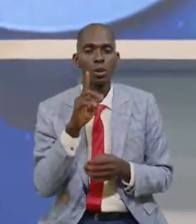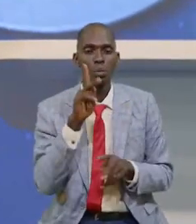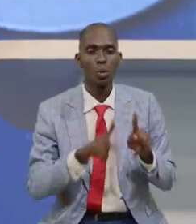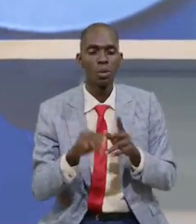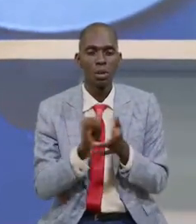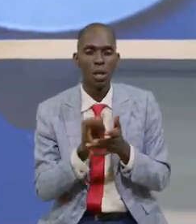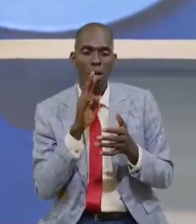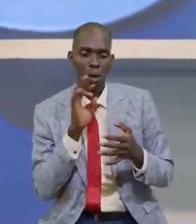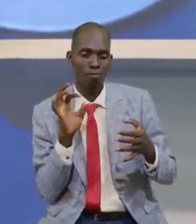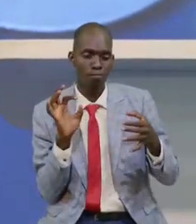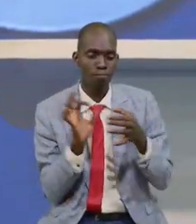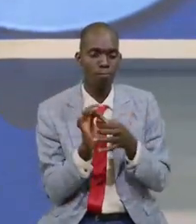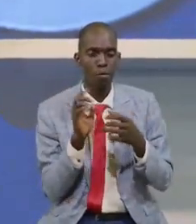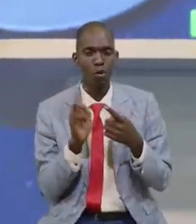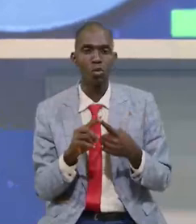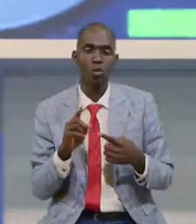maintenant,